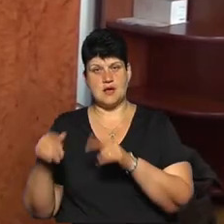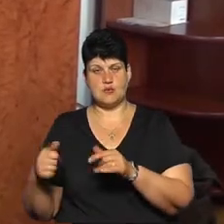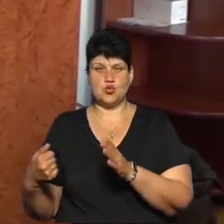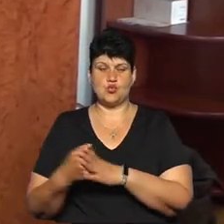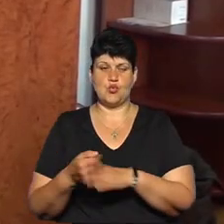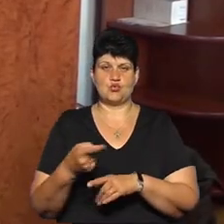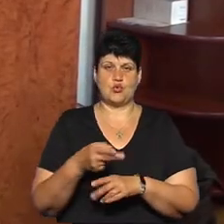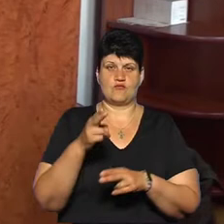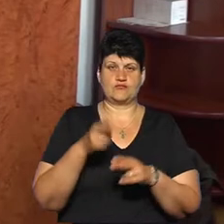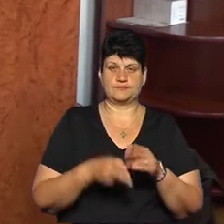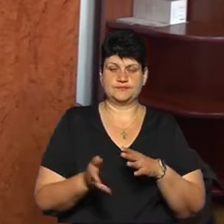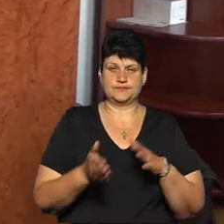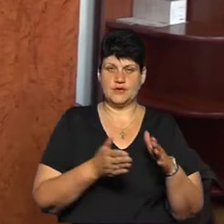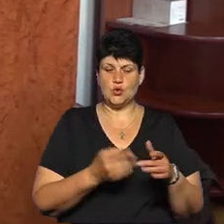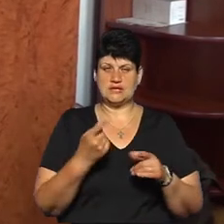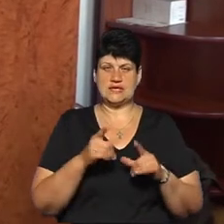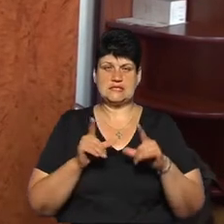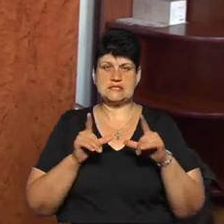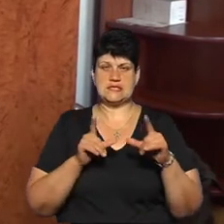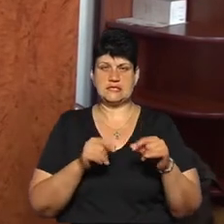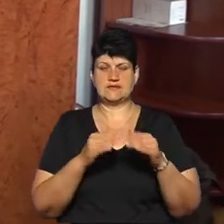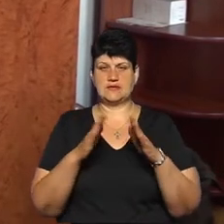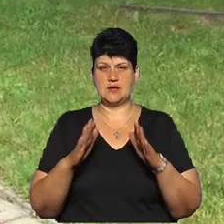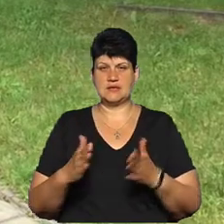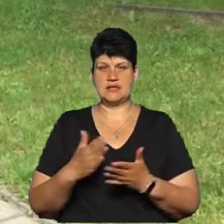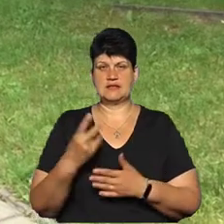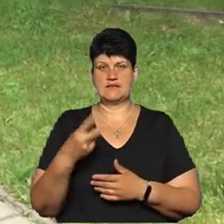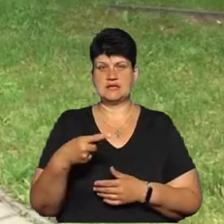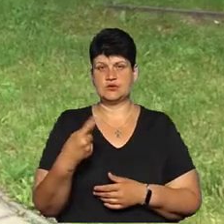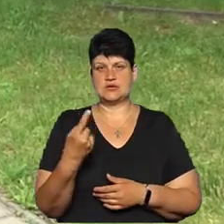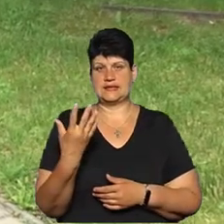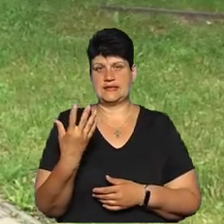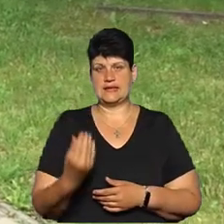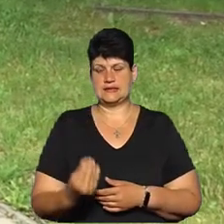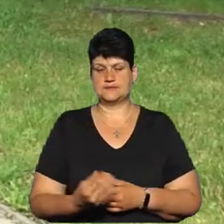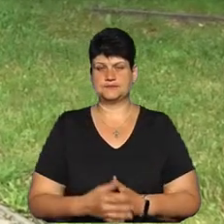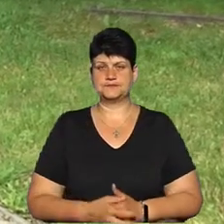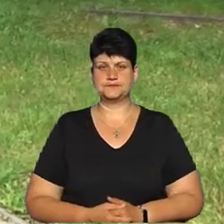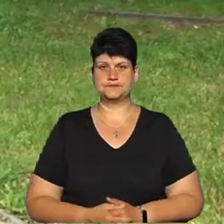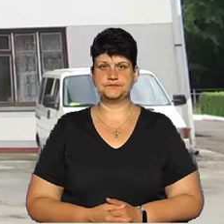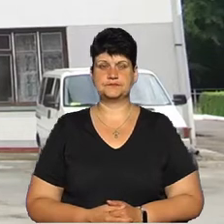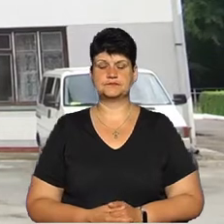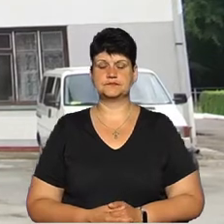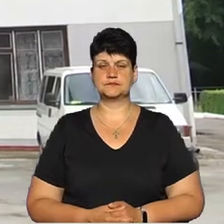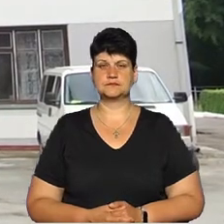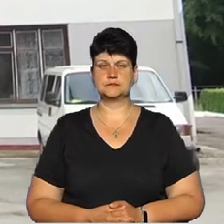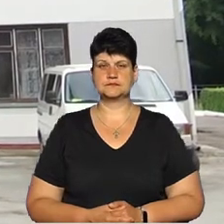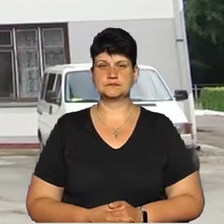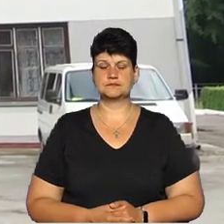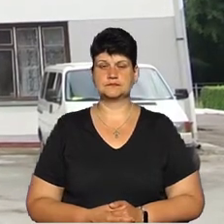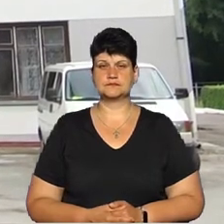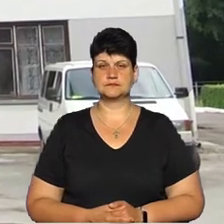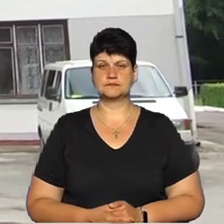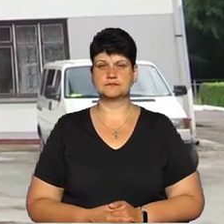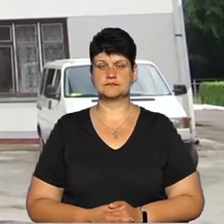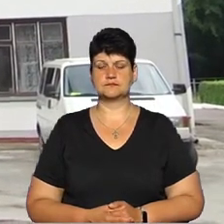Андрія Човгана, один заїзд у таборі триває 21 день. Тарас Бурак, Андрій Бодак. Новини на Суспільному.